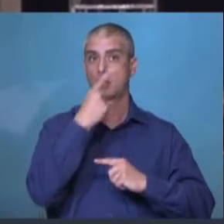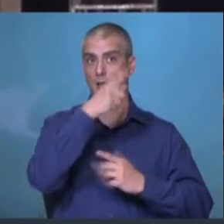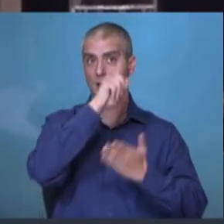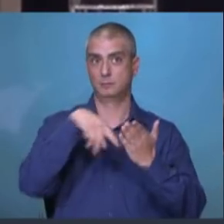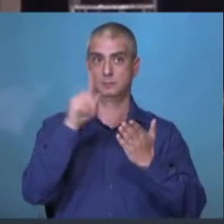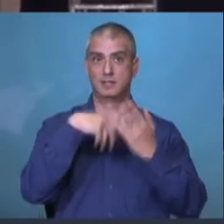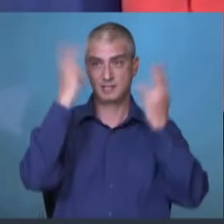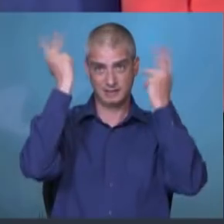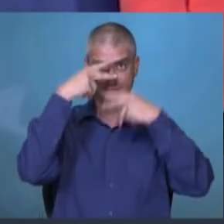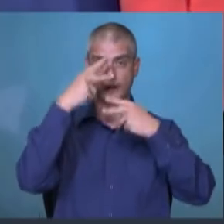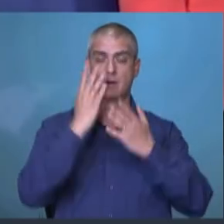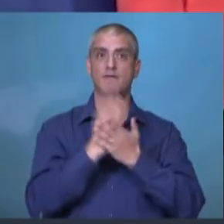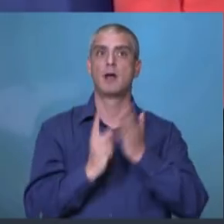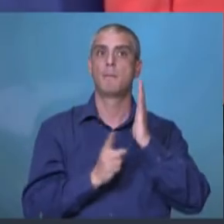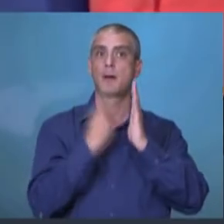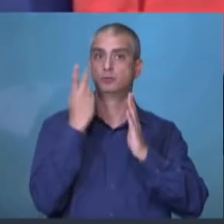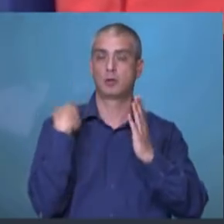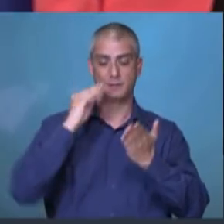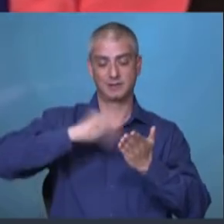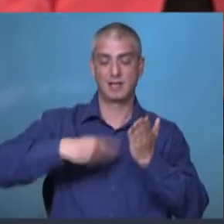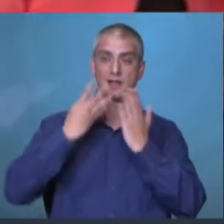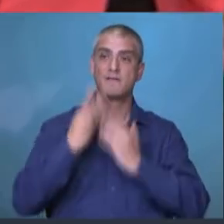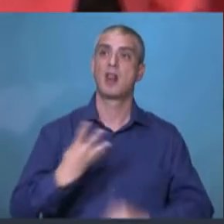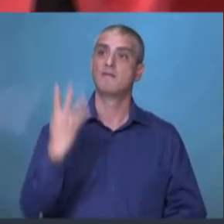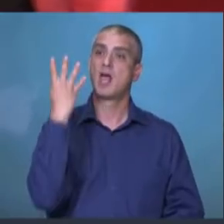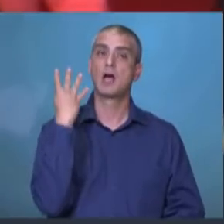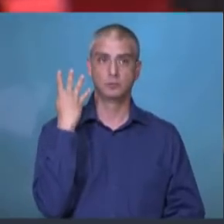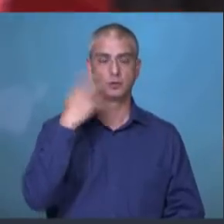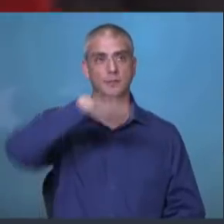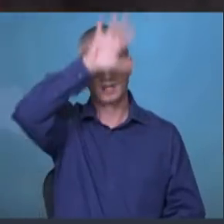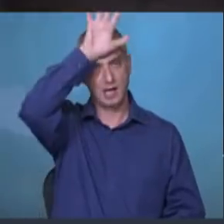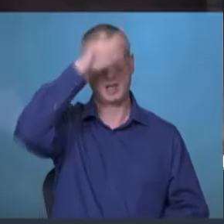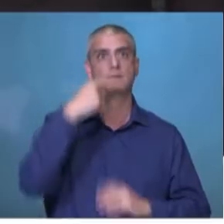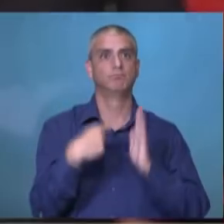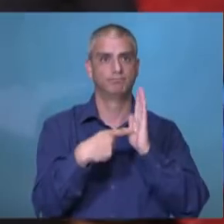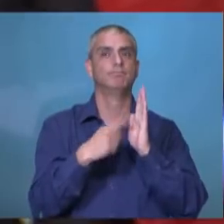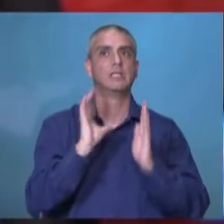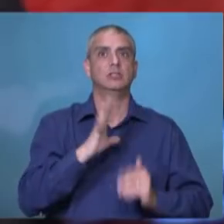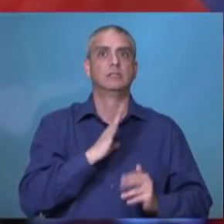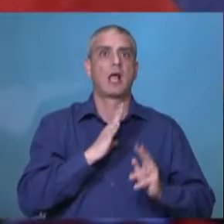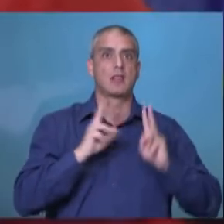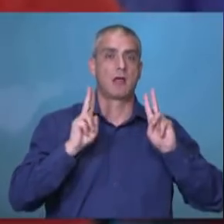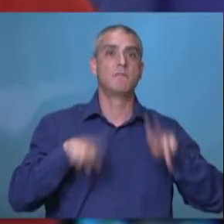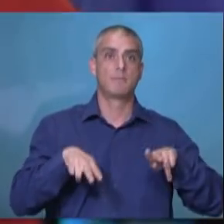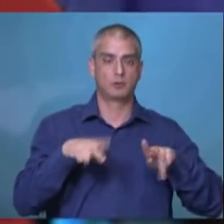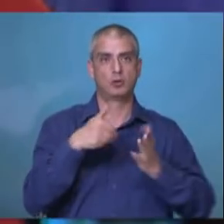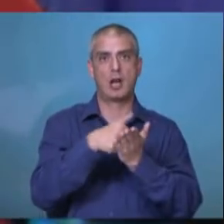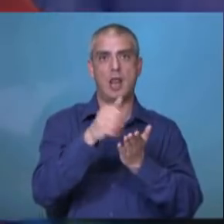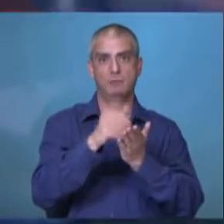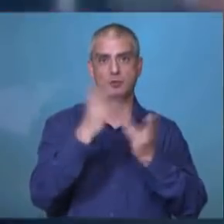הגרעין, בפעם הראשונה מאז נחתם לפני 4 שנים, האיראנים מעוטטים היום כי יש סכנה ממשית להמשך